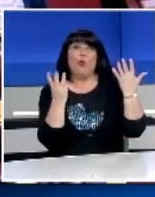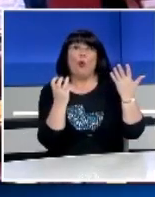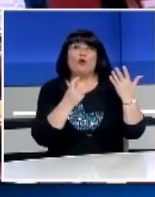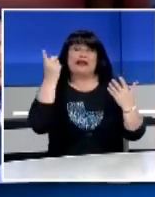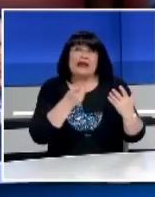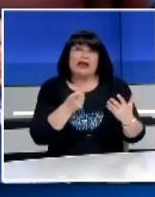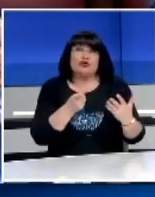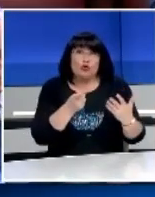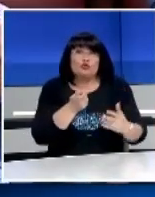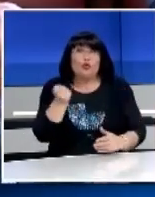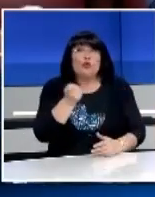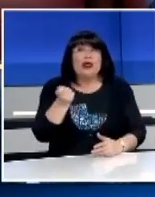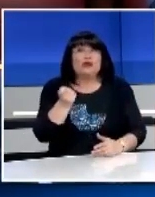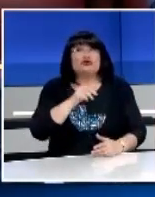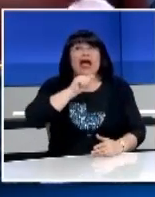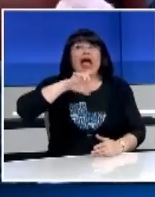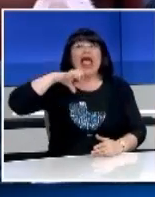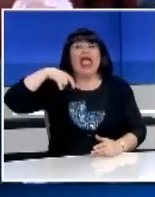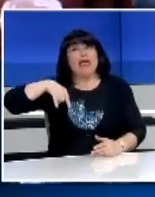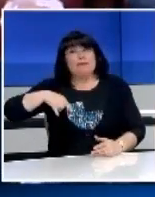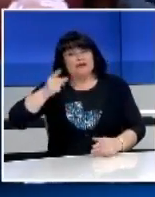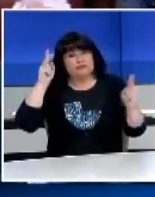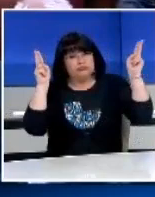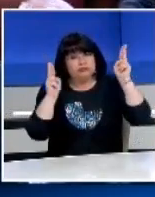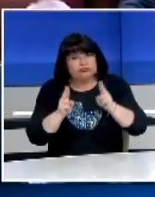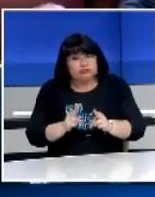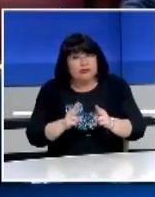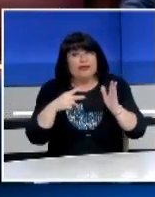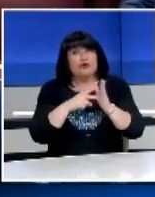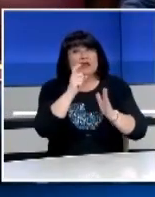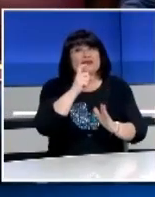κατά 25% το ΑΕΠ της χώρας από το